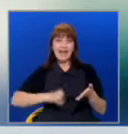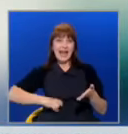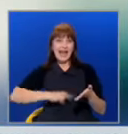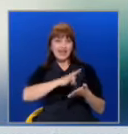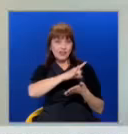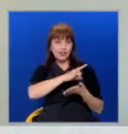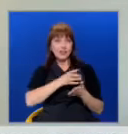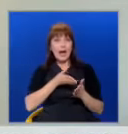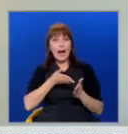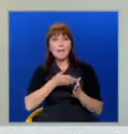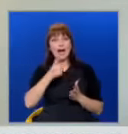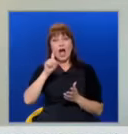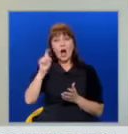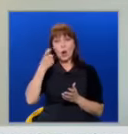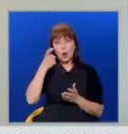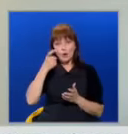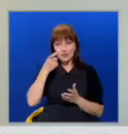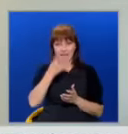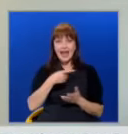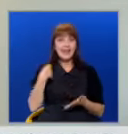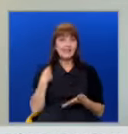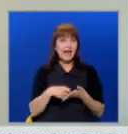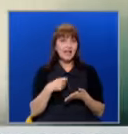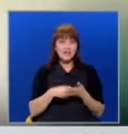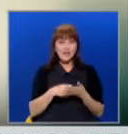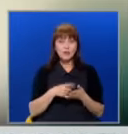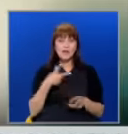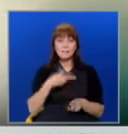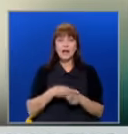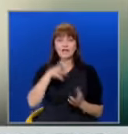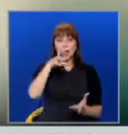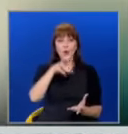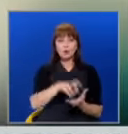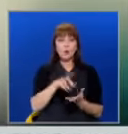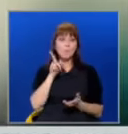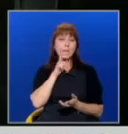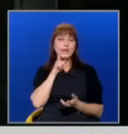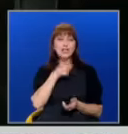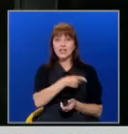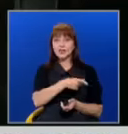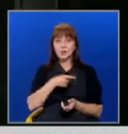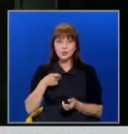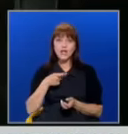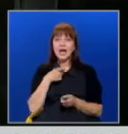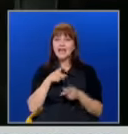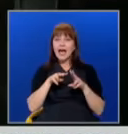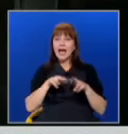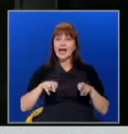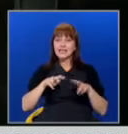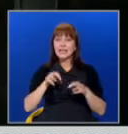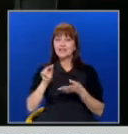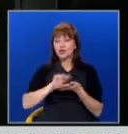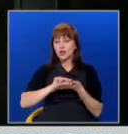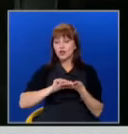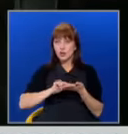летището към Грозни, столицата на Руската република, таксито им е спряно от група въоръжени мъже. Милашина, която е разследващ журналист в Новия